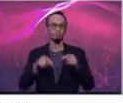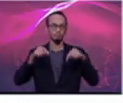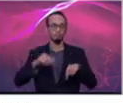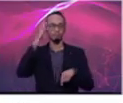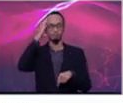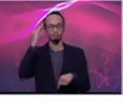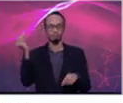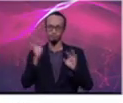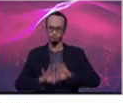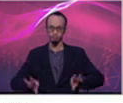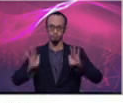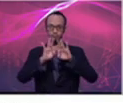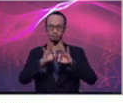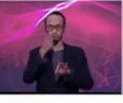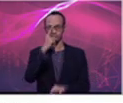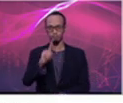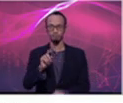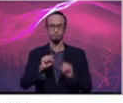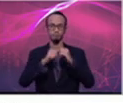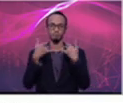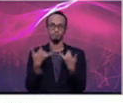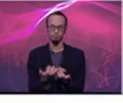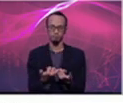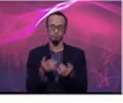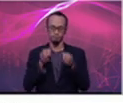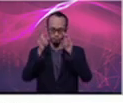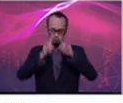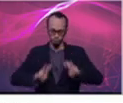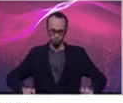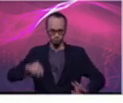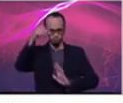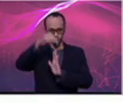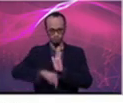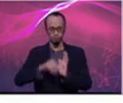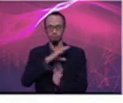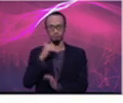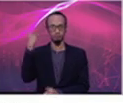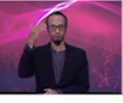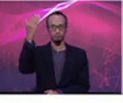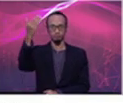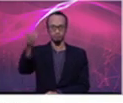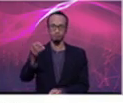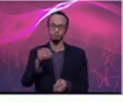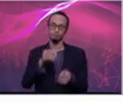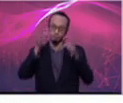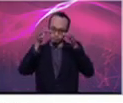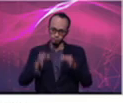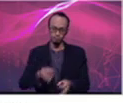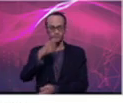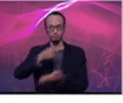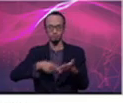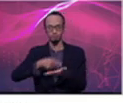pengajaran yang sangat bernilai untuk pihaknya memperhalusi dan akan lebih teliti dalam setiap keputusan yang